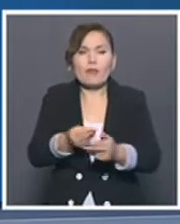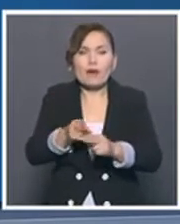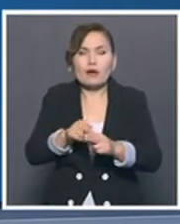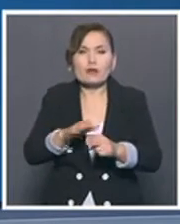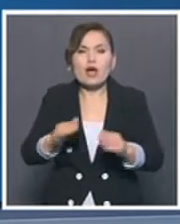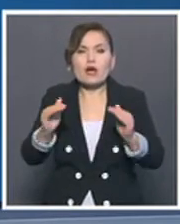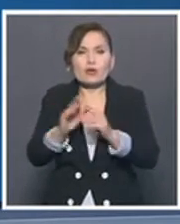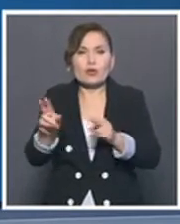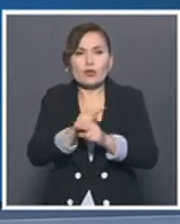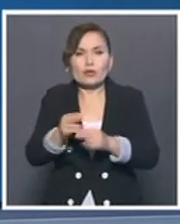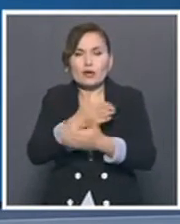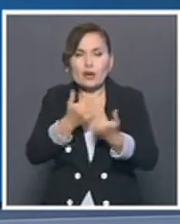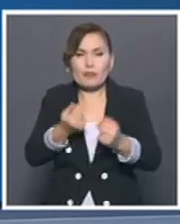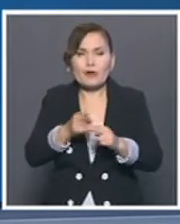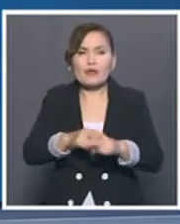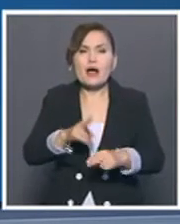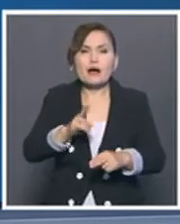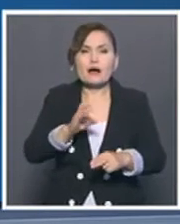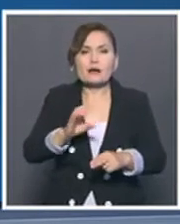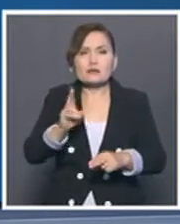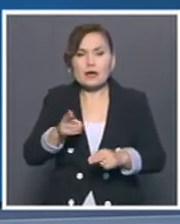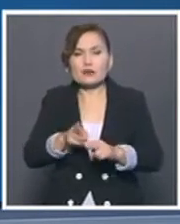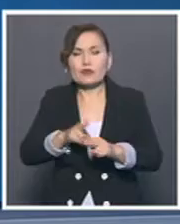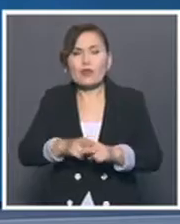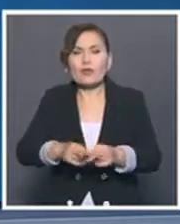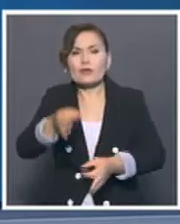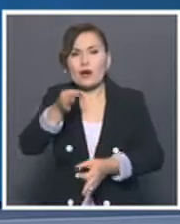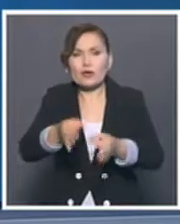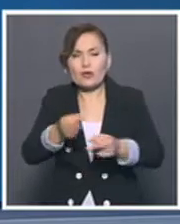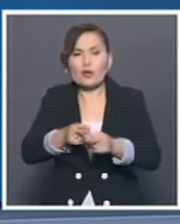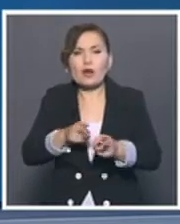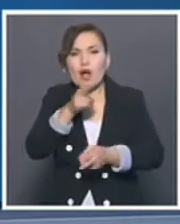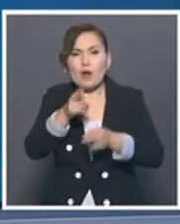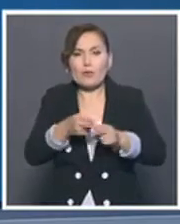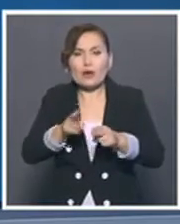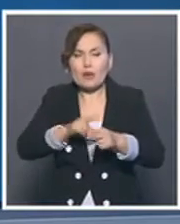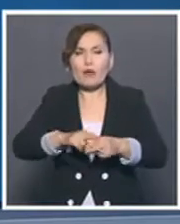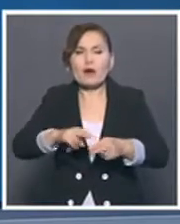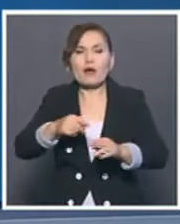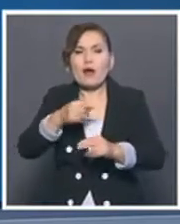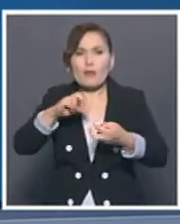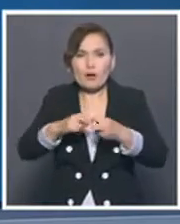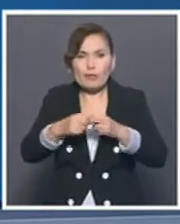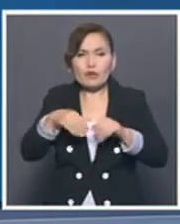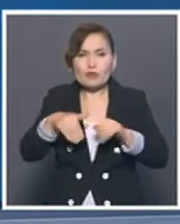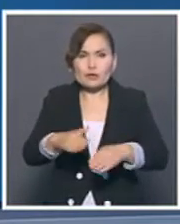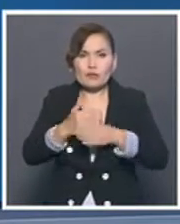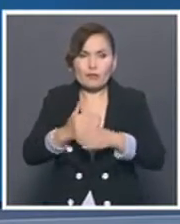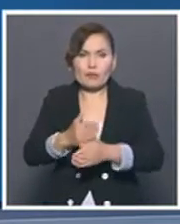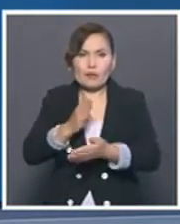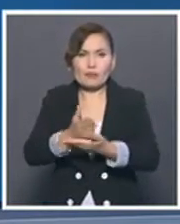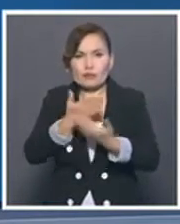наразы. Жалпы пәтер иелері кооперативтеріне қатысты дау-дамайды тыйып, мәселені түбегейлі шешудің жолы бар ма? Тілшіміз